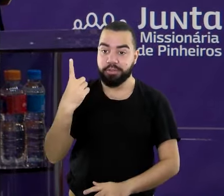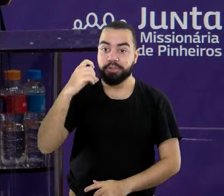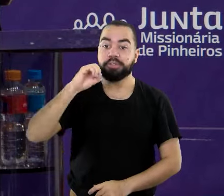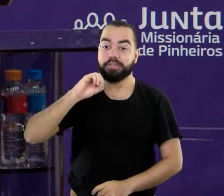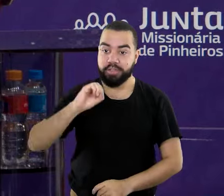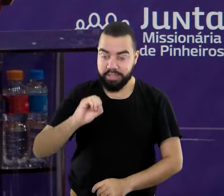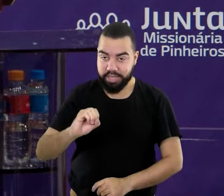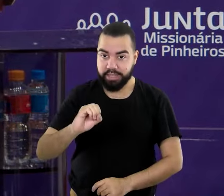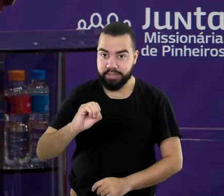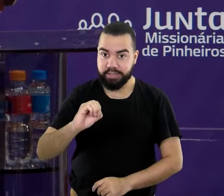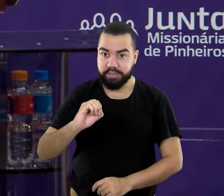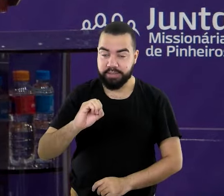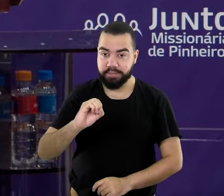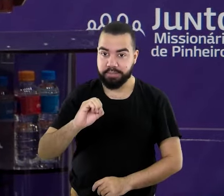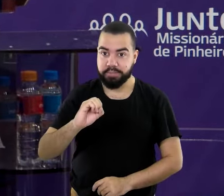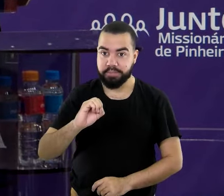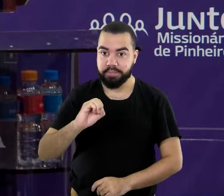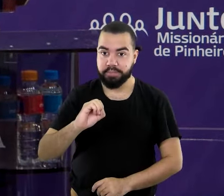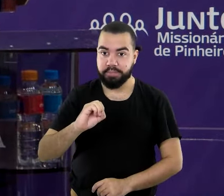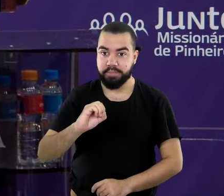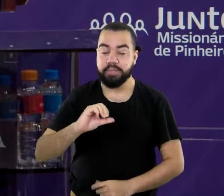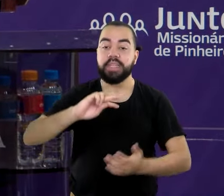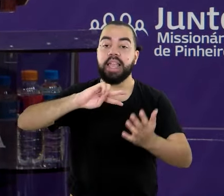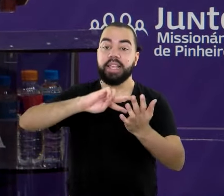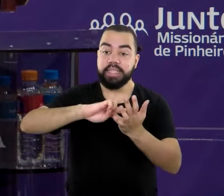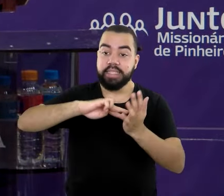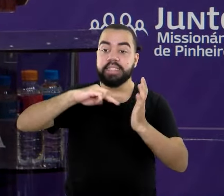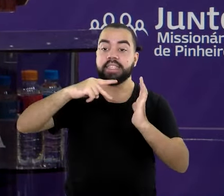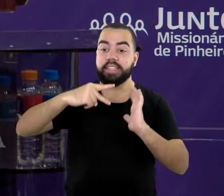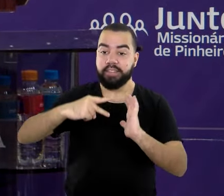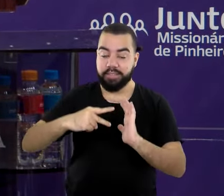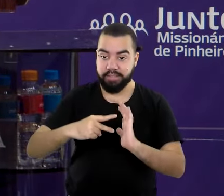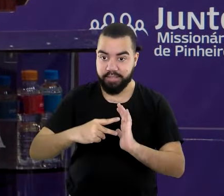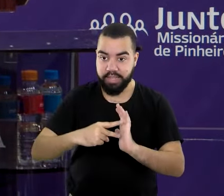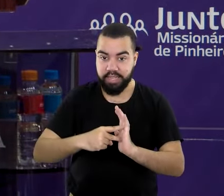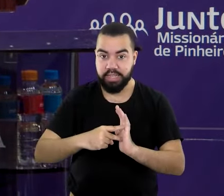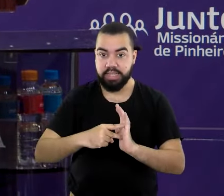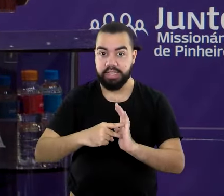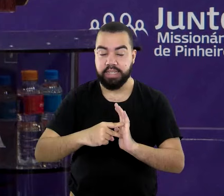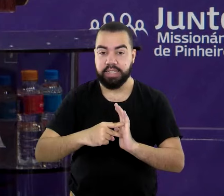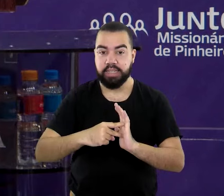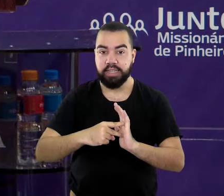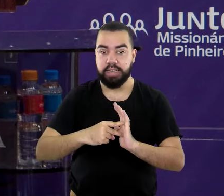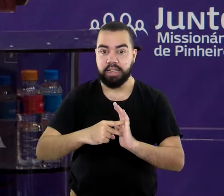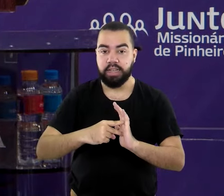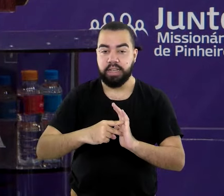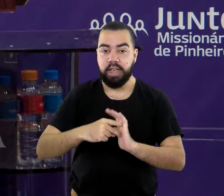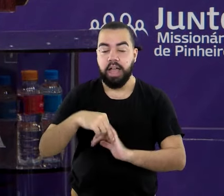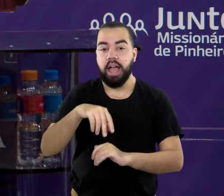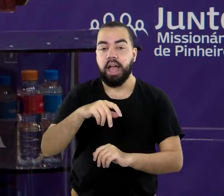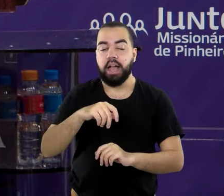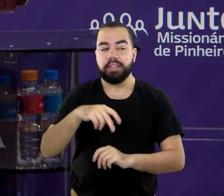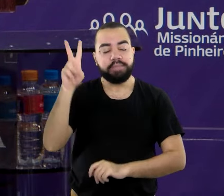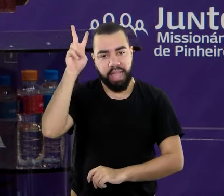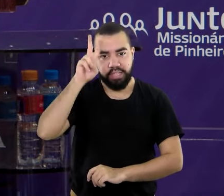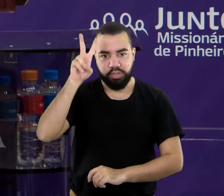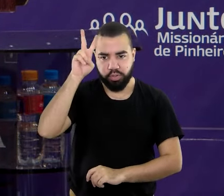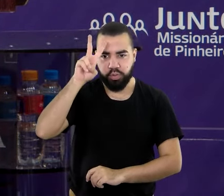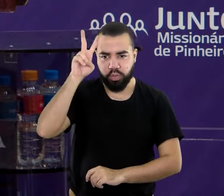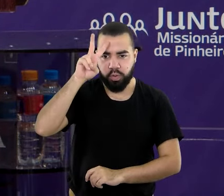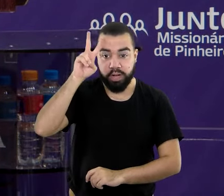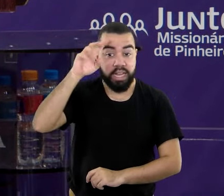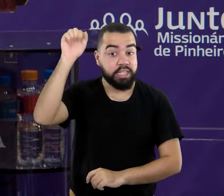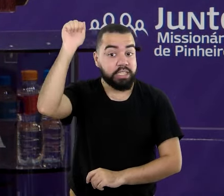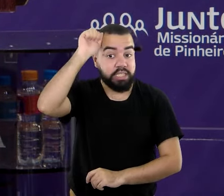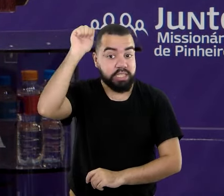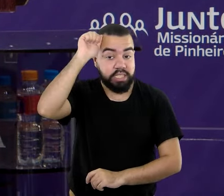Adão, 죄를 짓고 나타난 첫 번째 현상입니다. É a primeira situação que